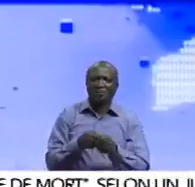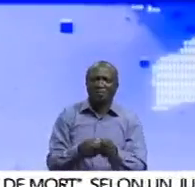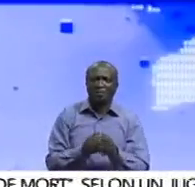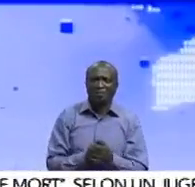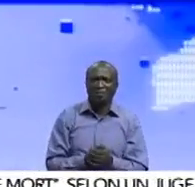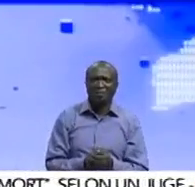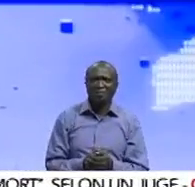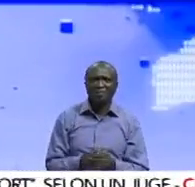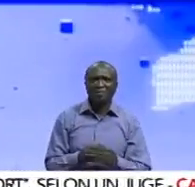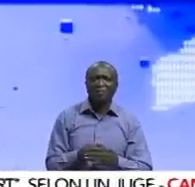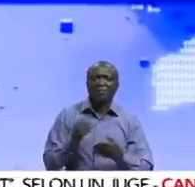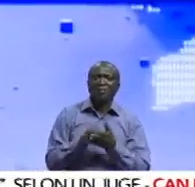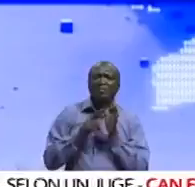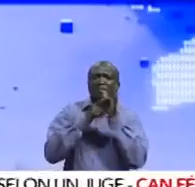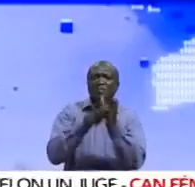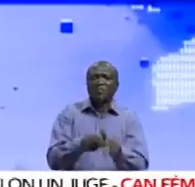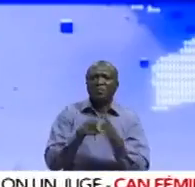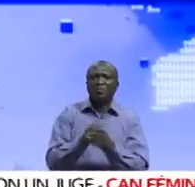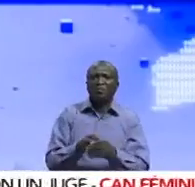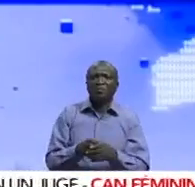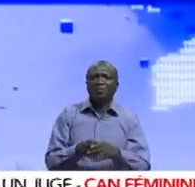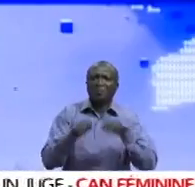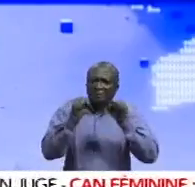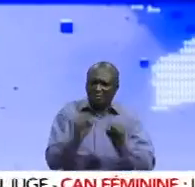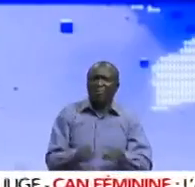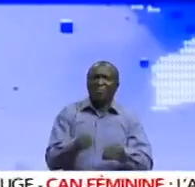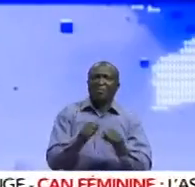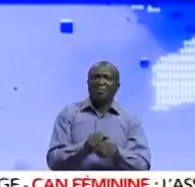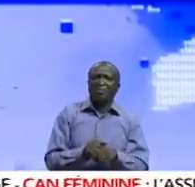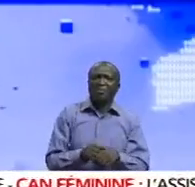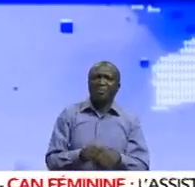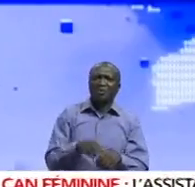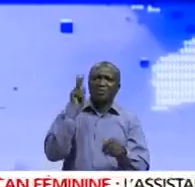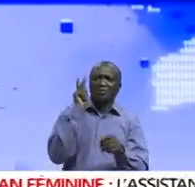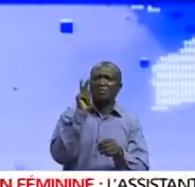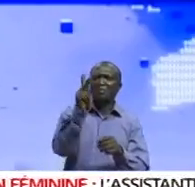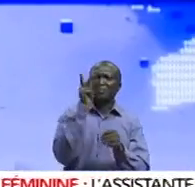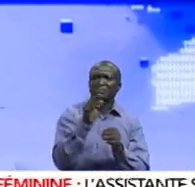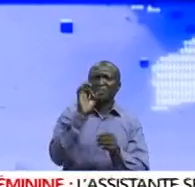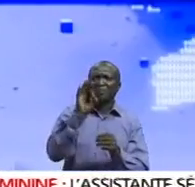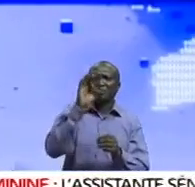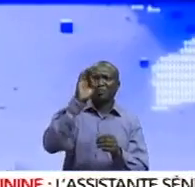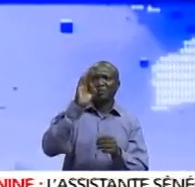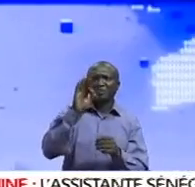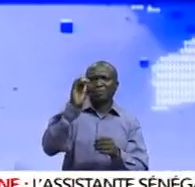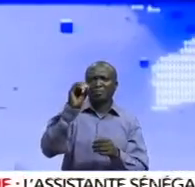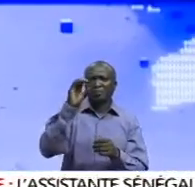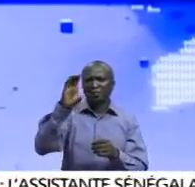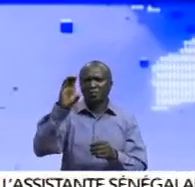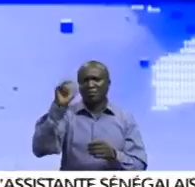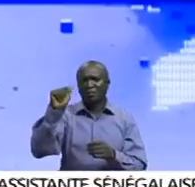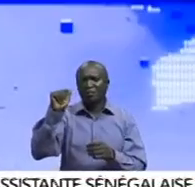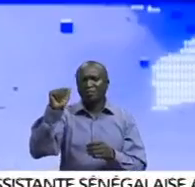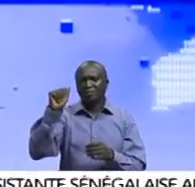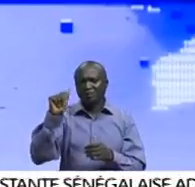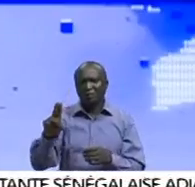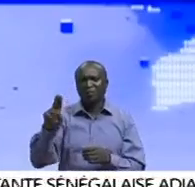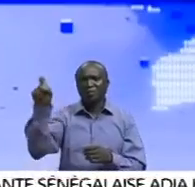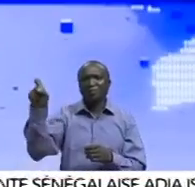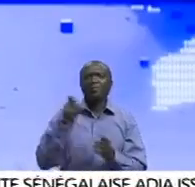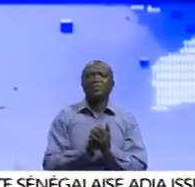s'investit dans le renforcement des capacités des points focau un programme qui entre dans le cadre d'une meilleure prise en charge de la question genre dans